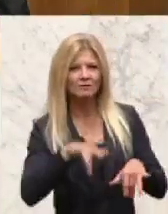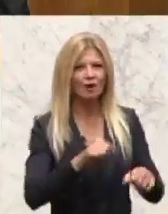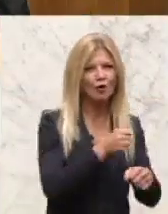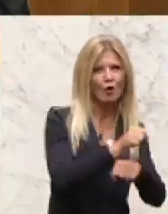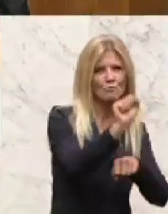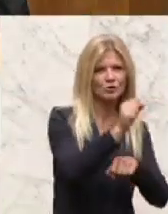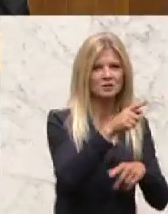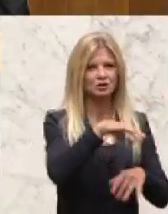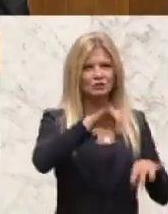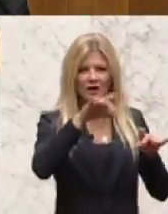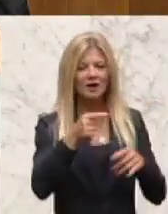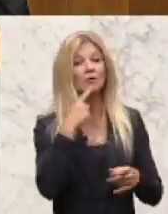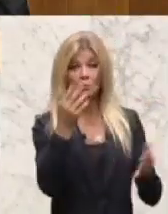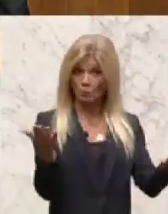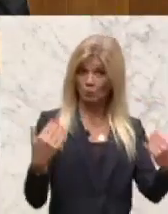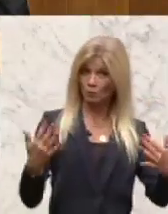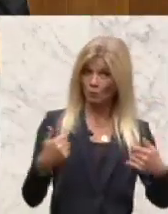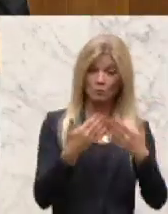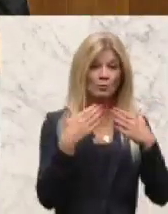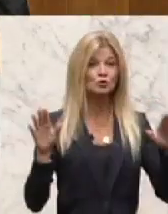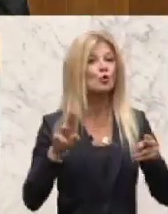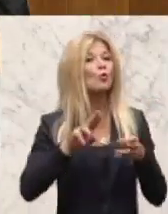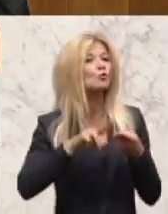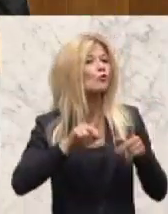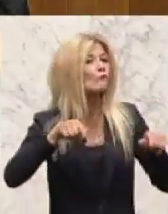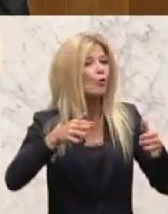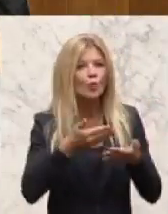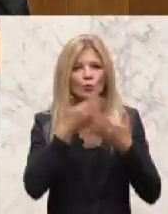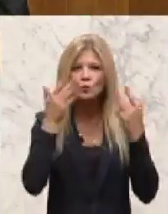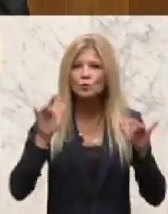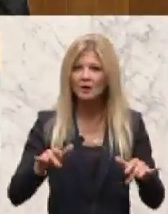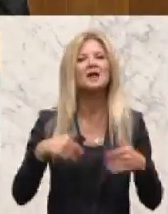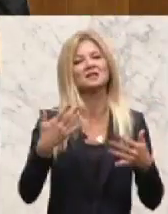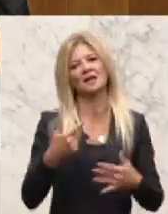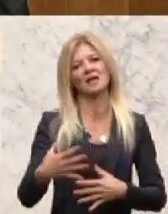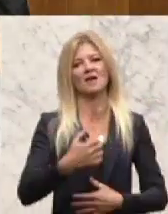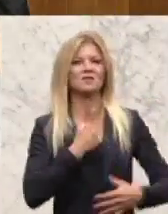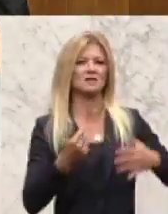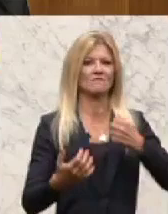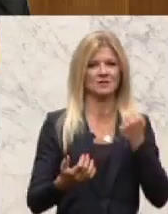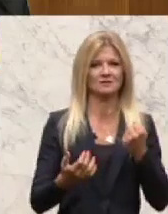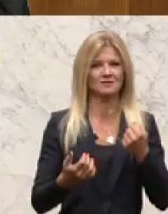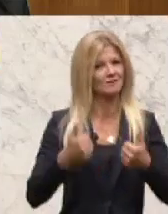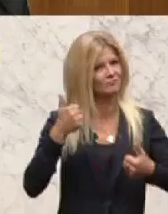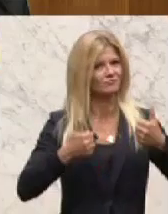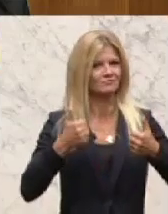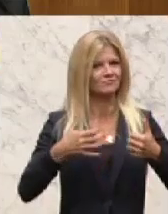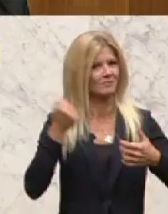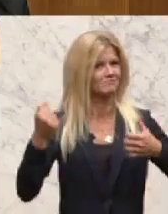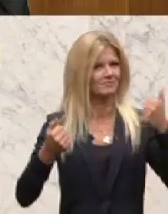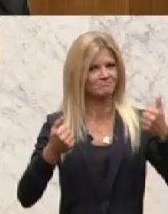ja, nur herbei. Und wo sind sie eben nicht? Und das würde zur Win-Win-Situation führen, dass alle, die für